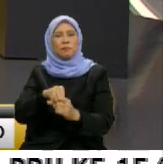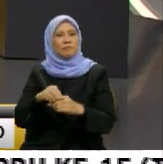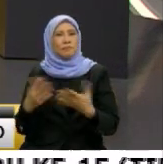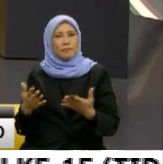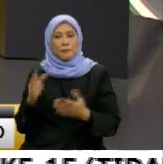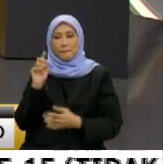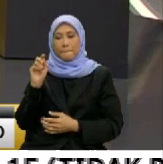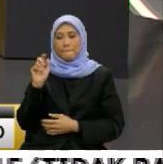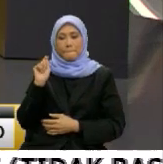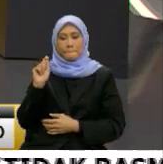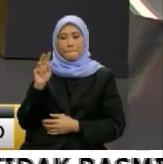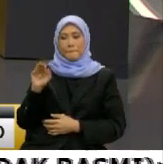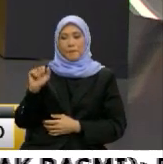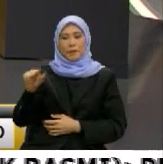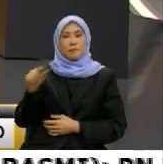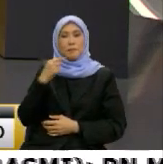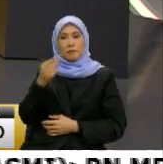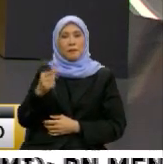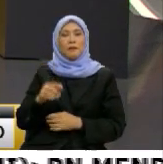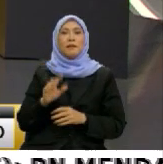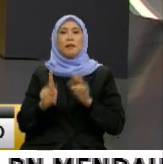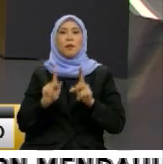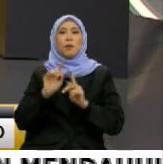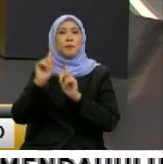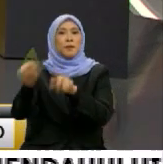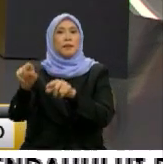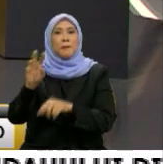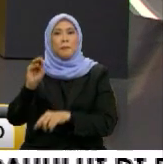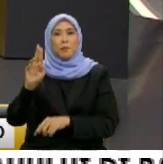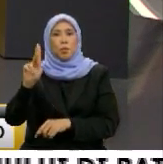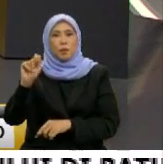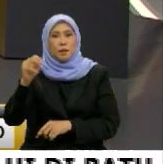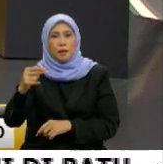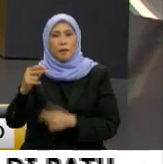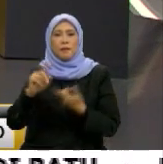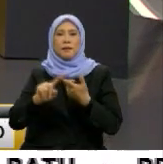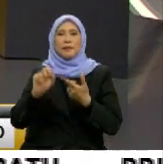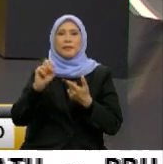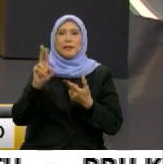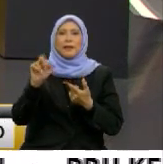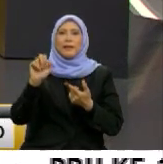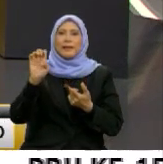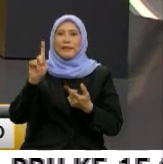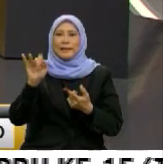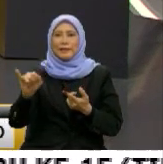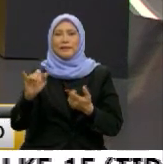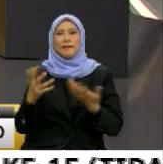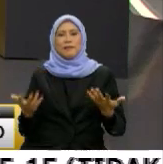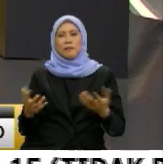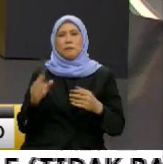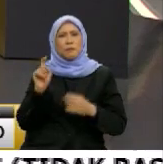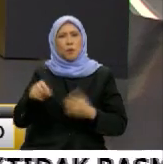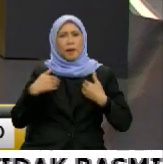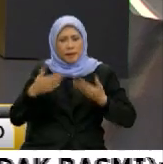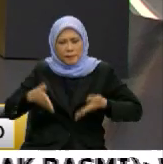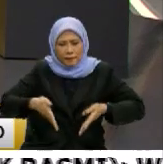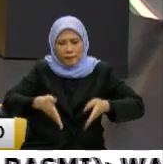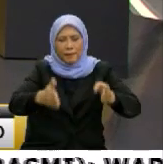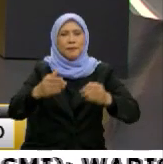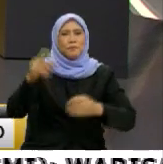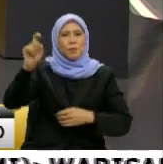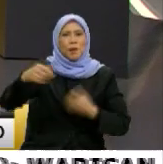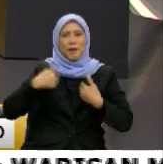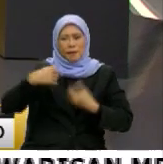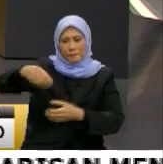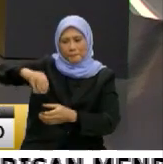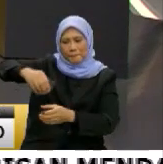yang Matt katakan tadi, betul. Kalau turun ke Mukah ke, turun ke Sarikim, mereka kata mereka nak jalan. Paip air mesti ada. Jangan waktu nak dekat